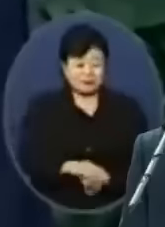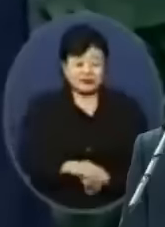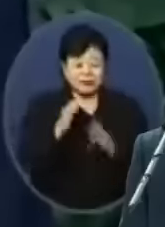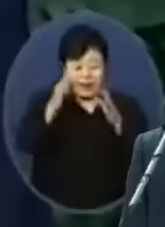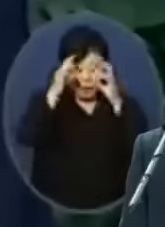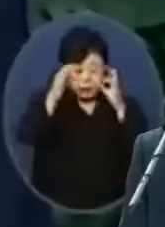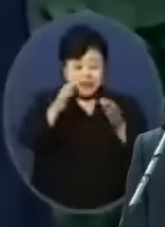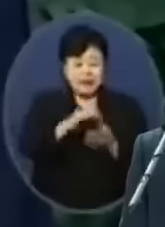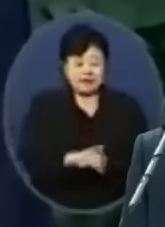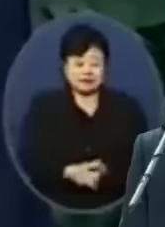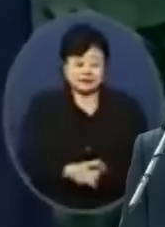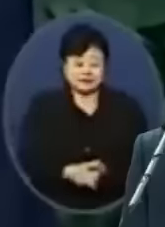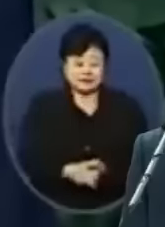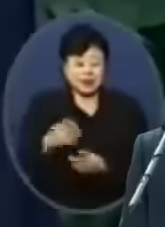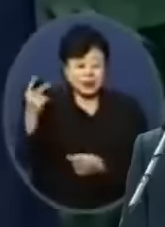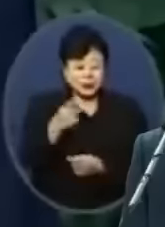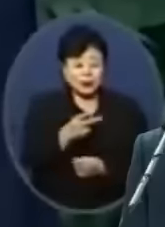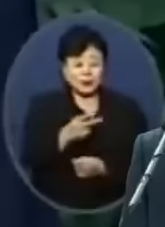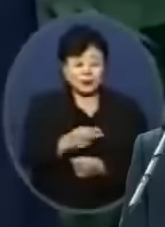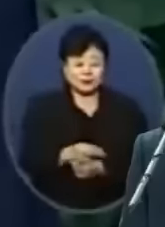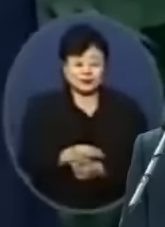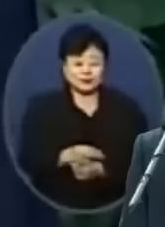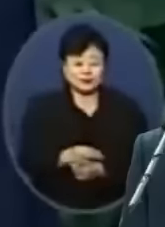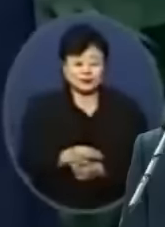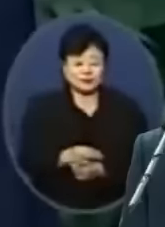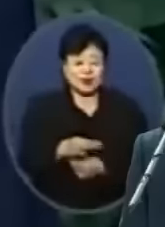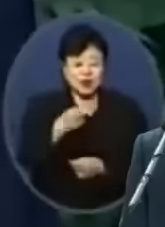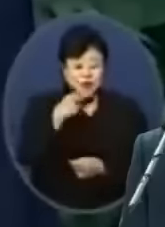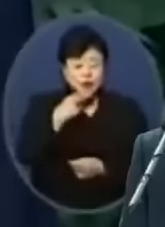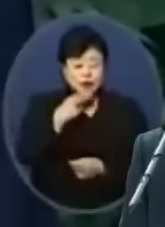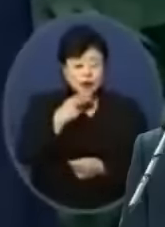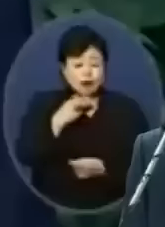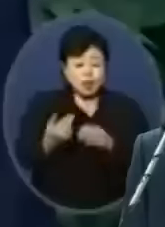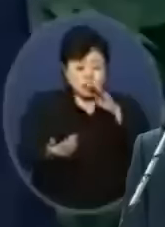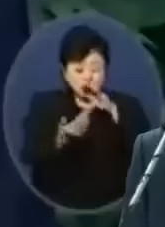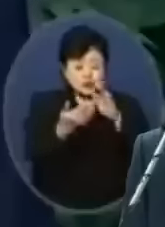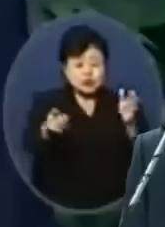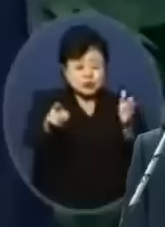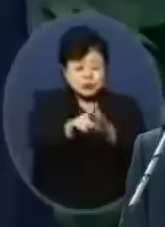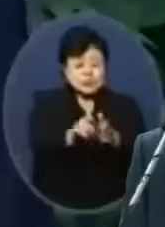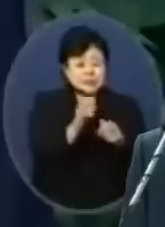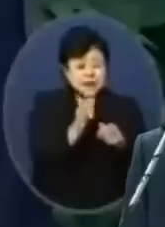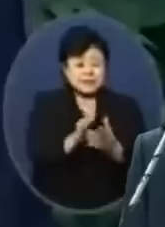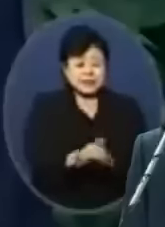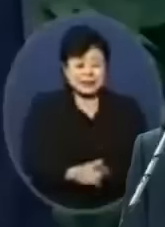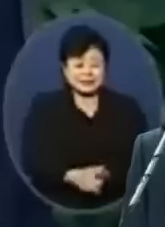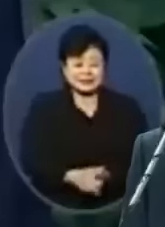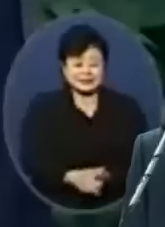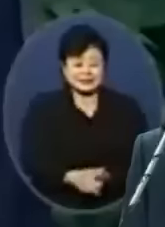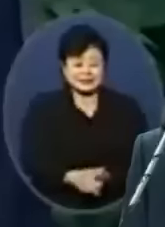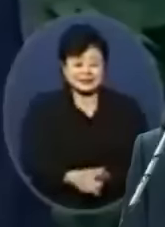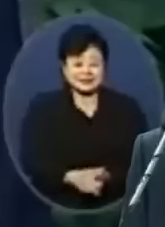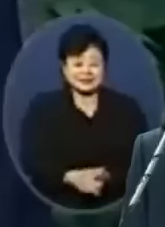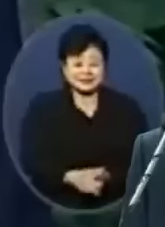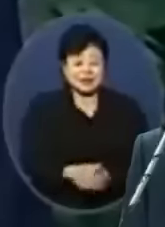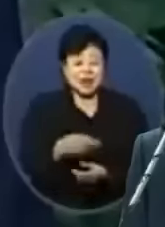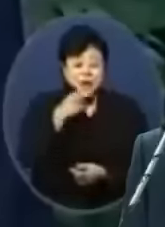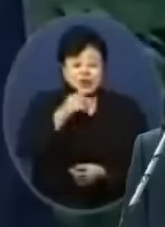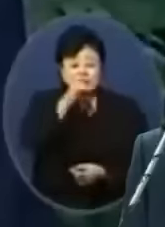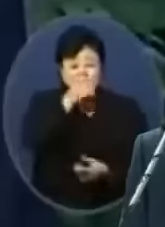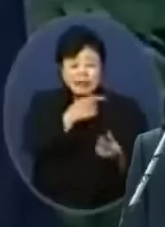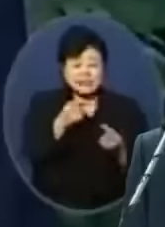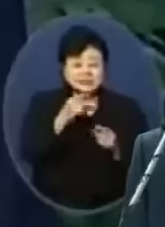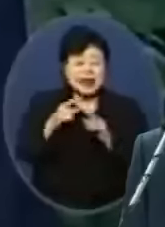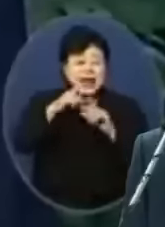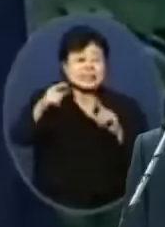바라보십시오. 그리고 그것이 없는 것이 이루어질 줄 믿으십시오. 그리고 없는 것이 있는 것